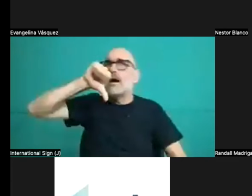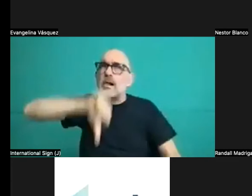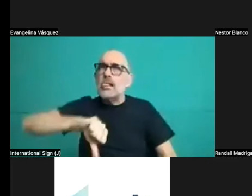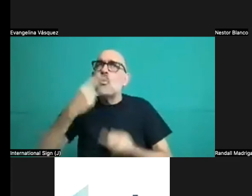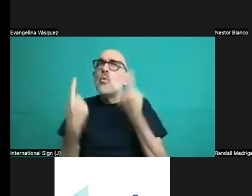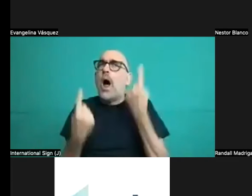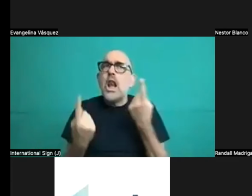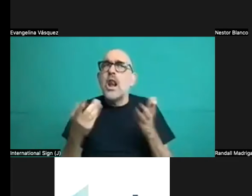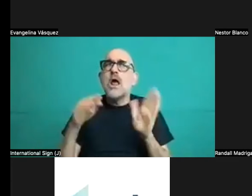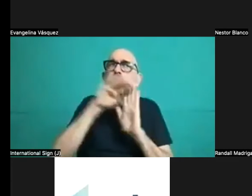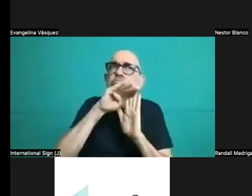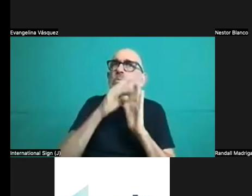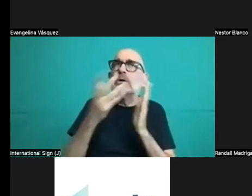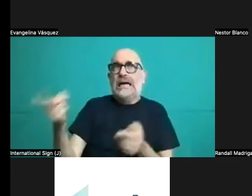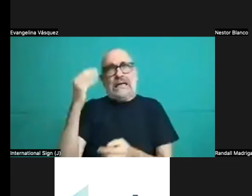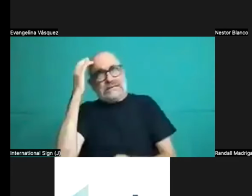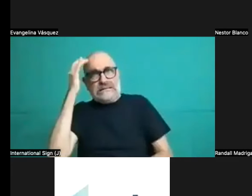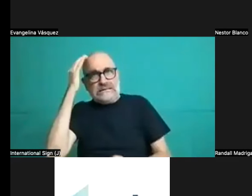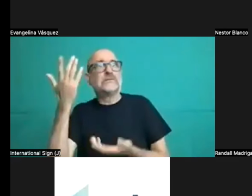Je pense que de façon générale,